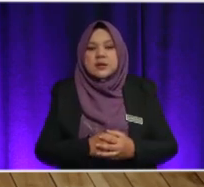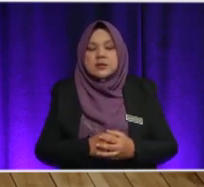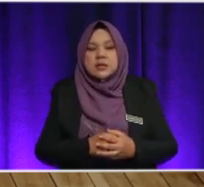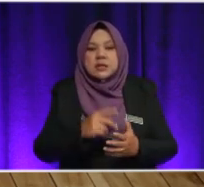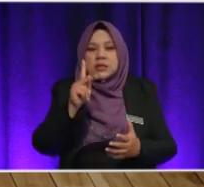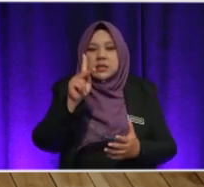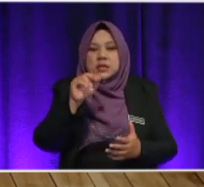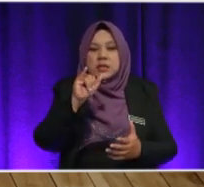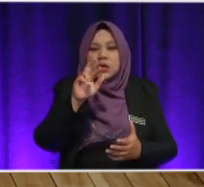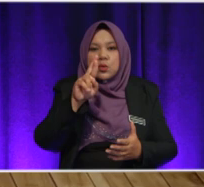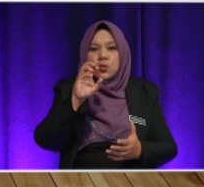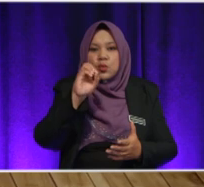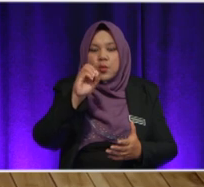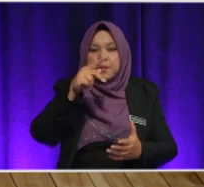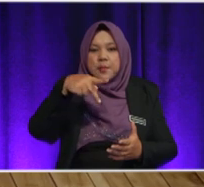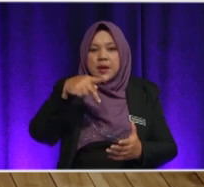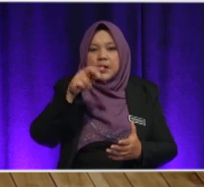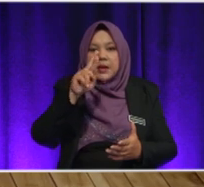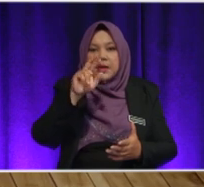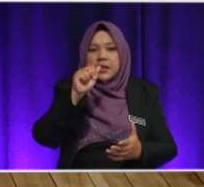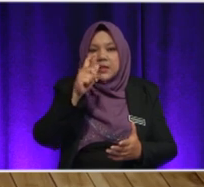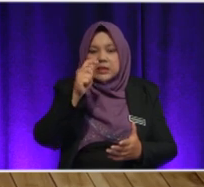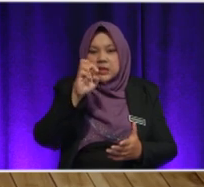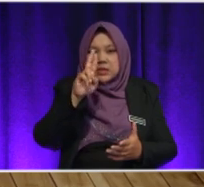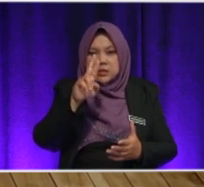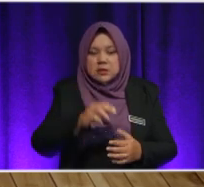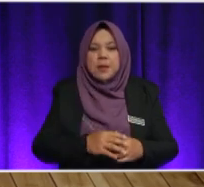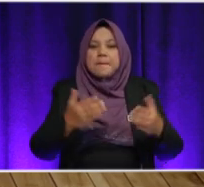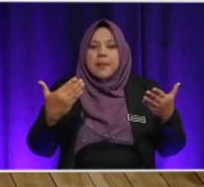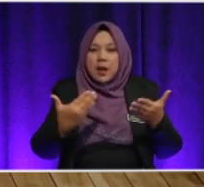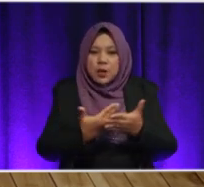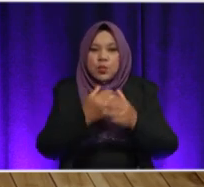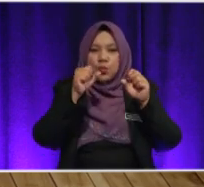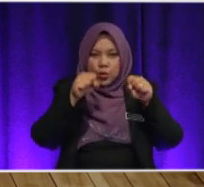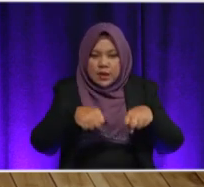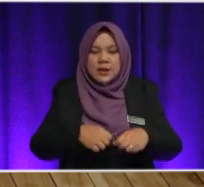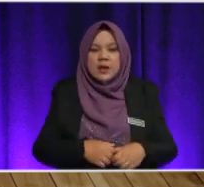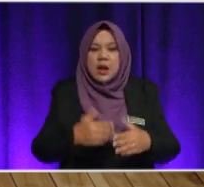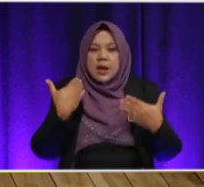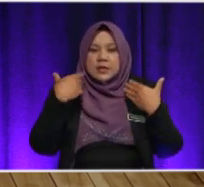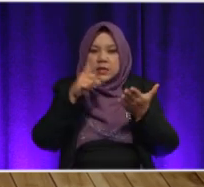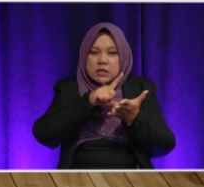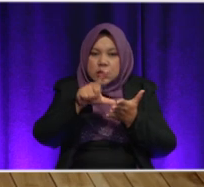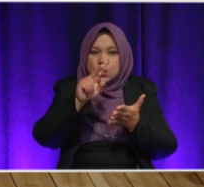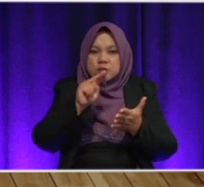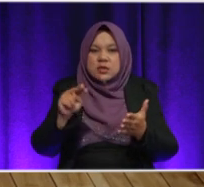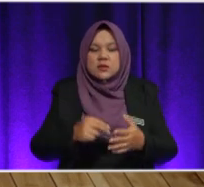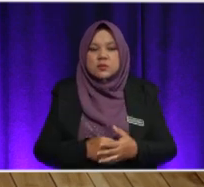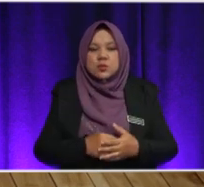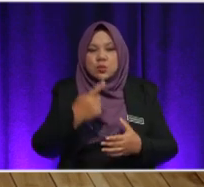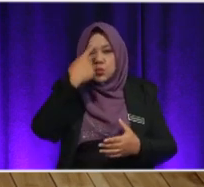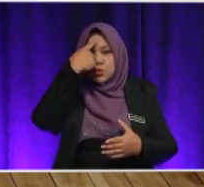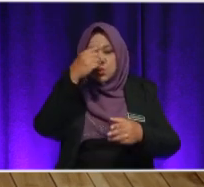yang mesti belajar dan mendapat kelulusan lah baru boleh buat kepada pesakit untuk membetulkan